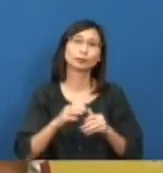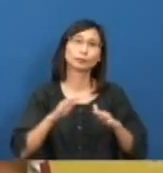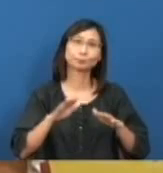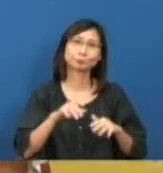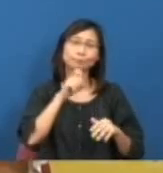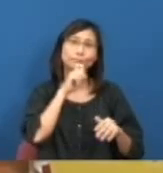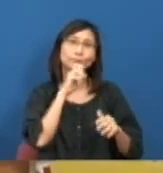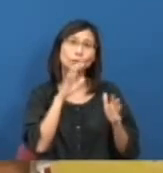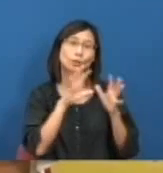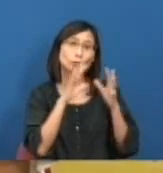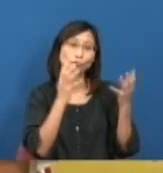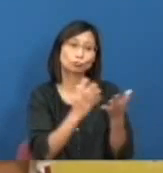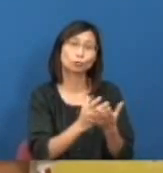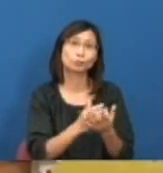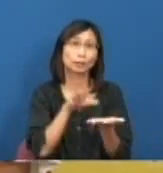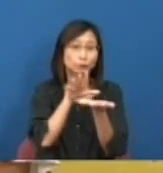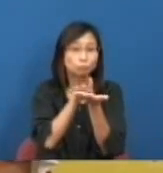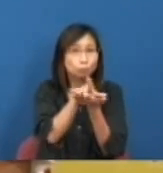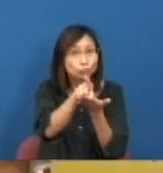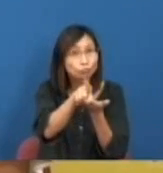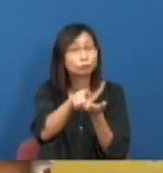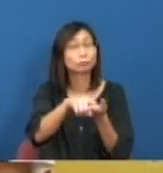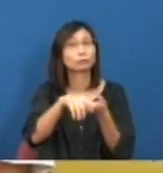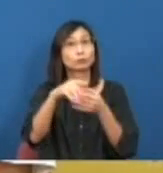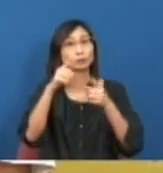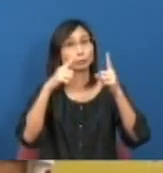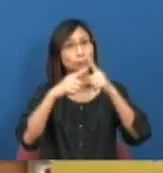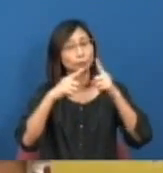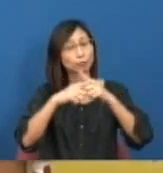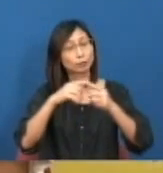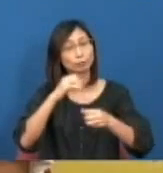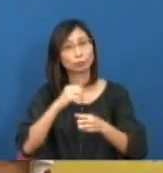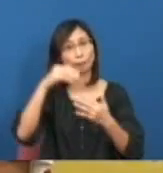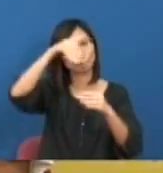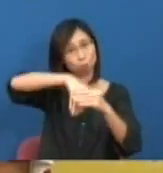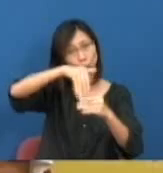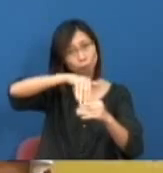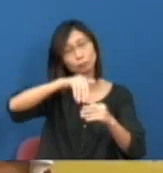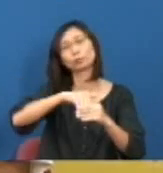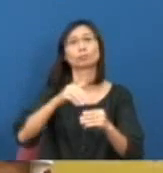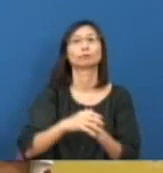分嘅專業人士嘅票啦。嗰啲就當然唔係嗰啲